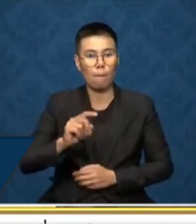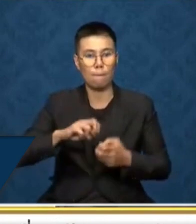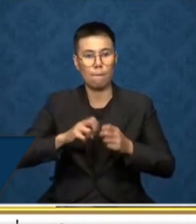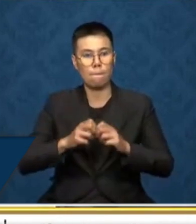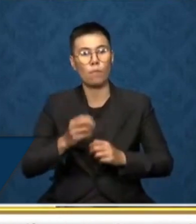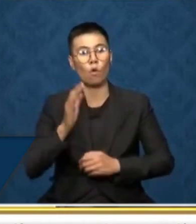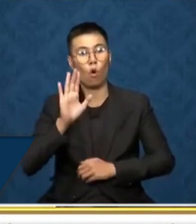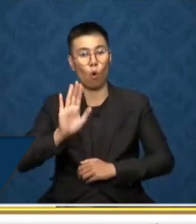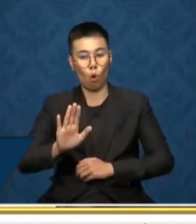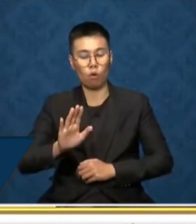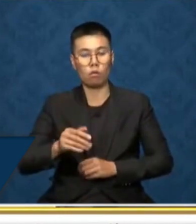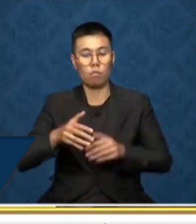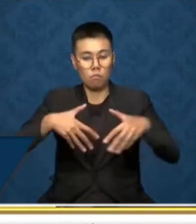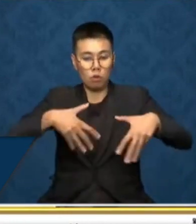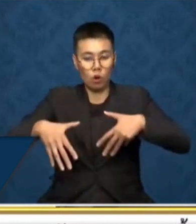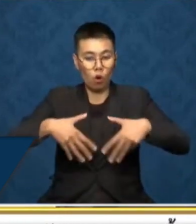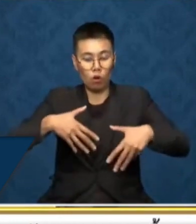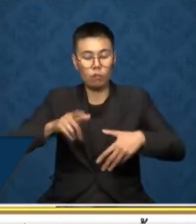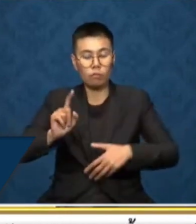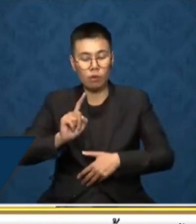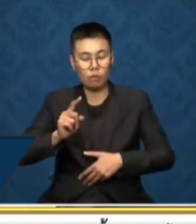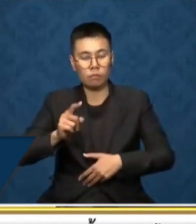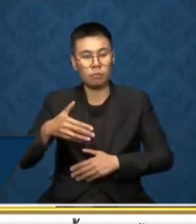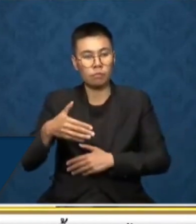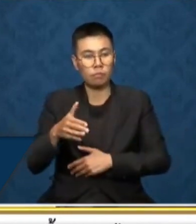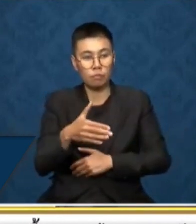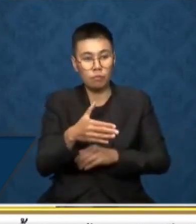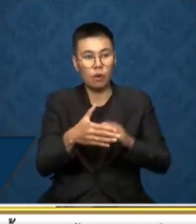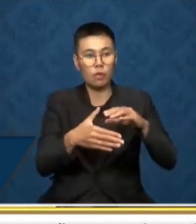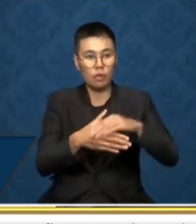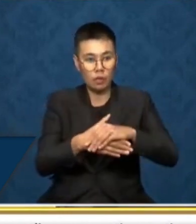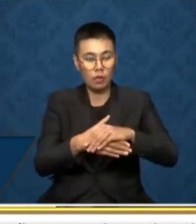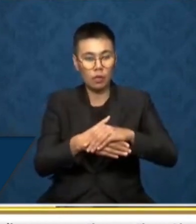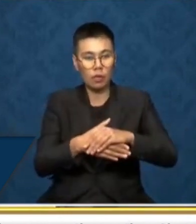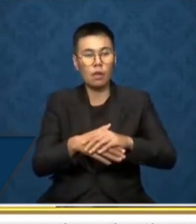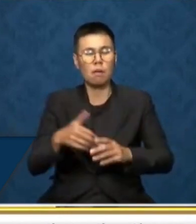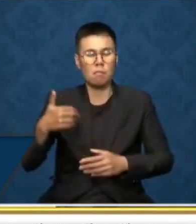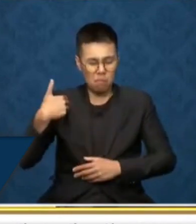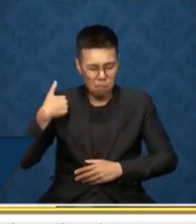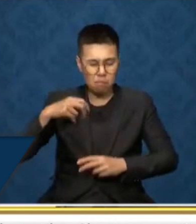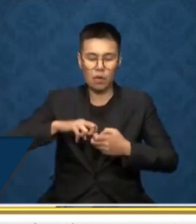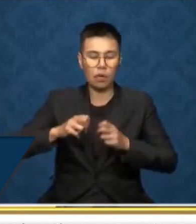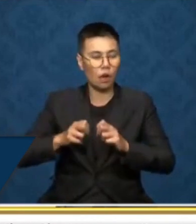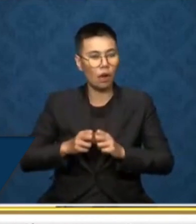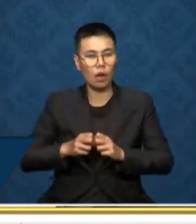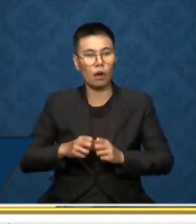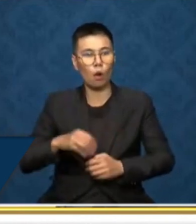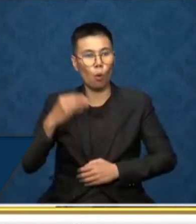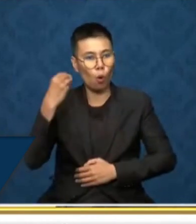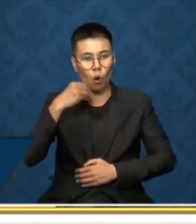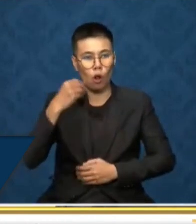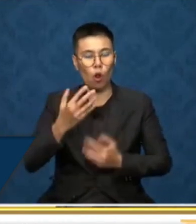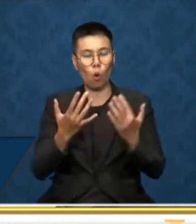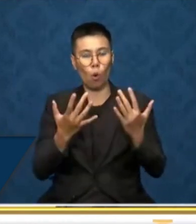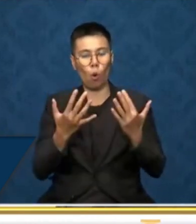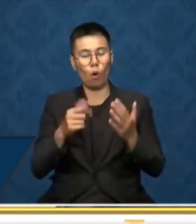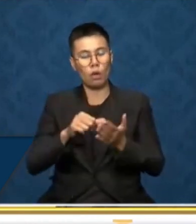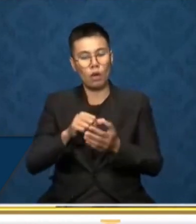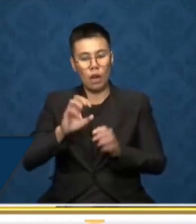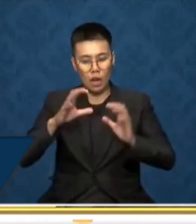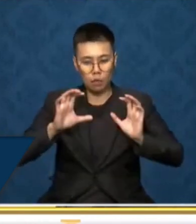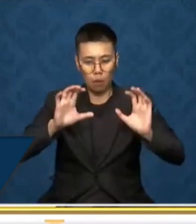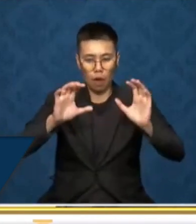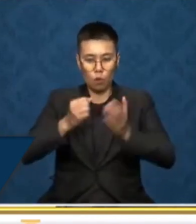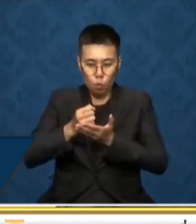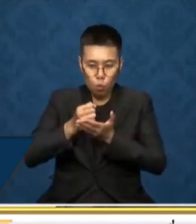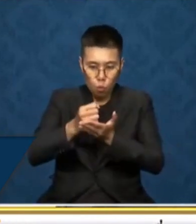ของพี่น้องชาวประมงครับที่ยังคงยืนเด่นแล้วก็ยังเป็นปัญหาที่ท้าทายรอการแก้ไขจากรัฐบาล